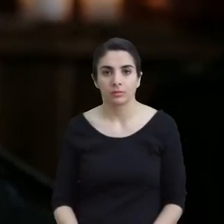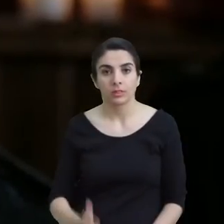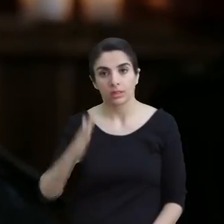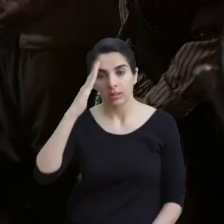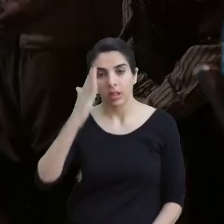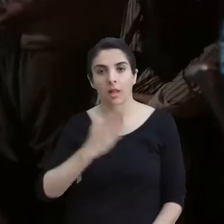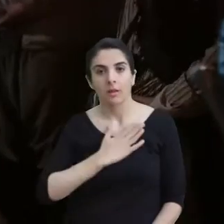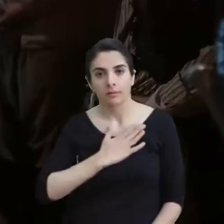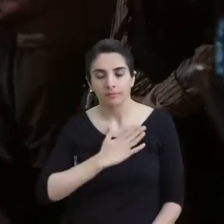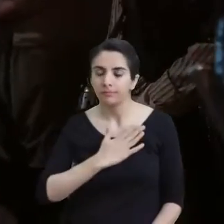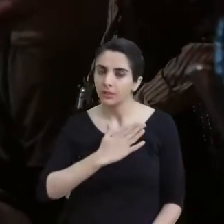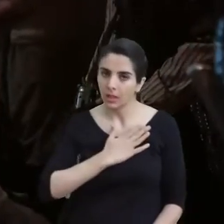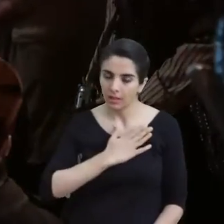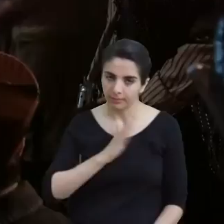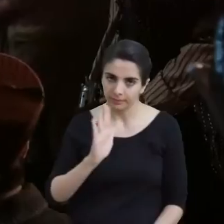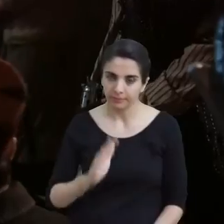Selamünaleyküm.